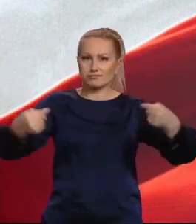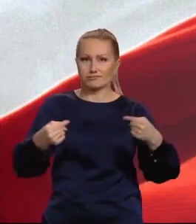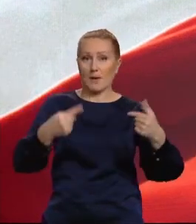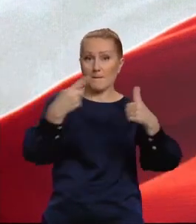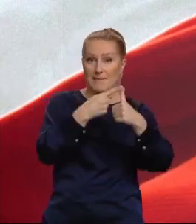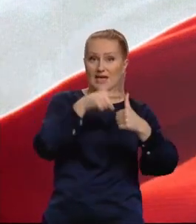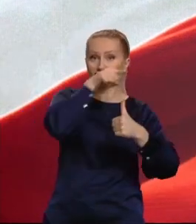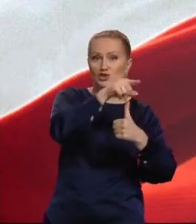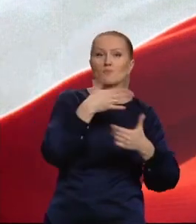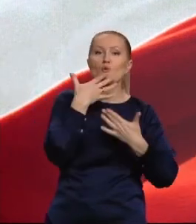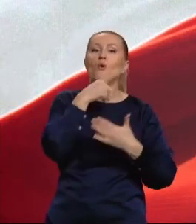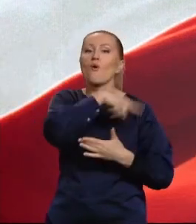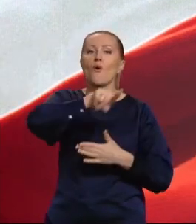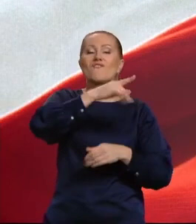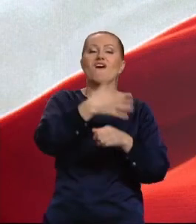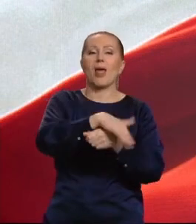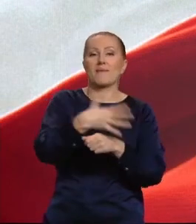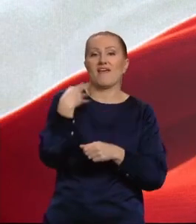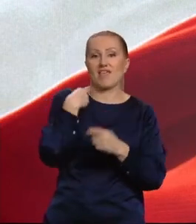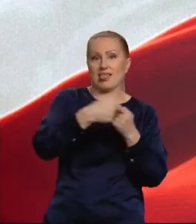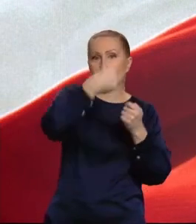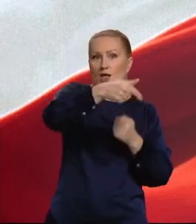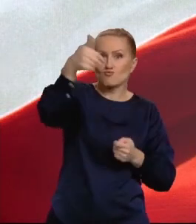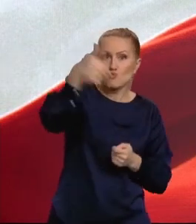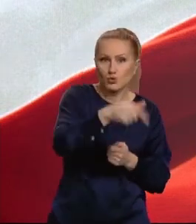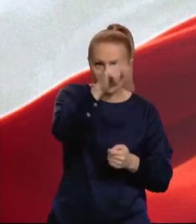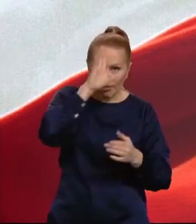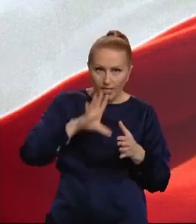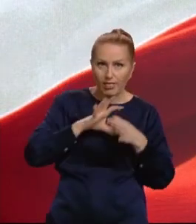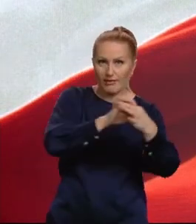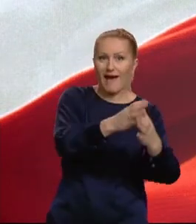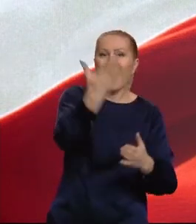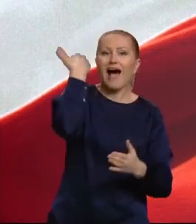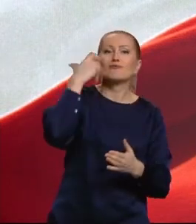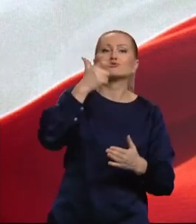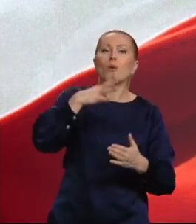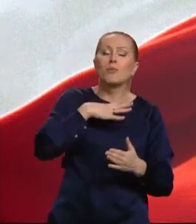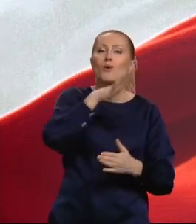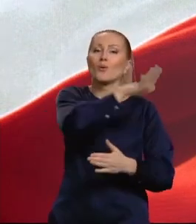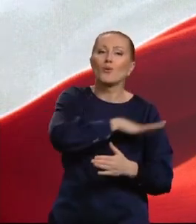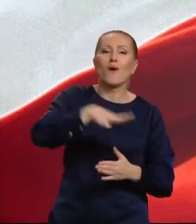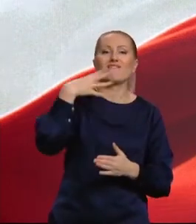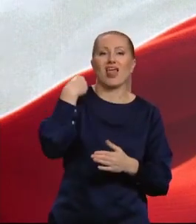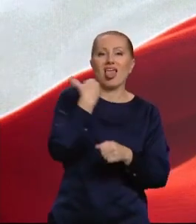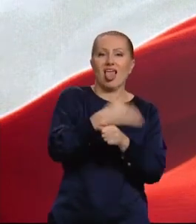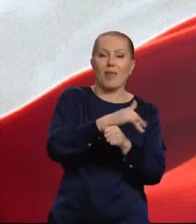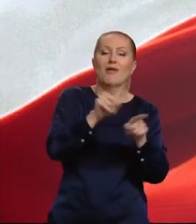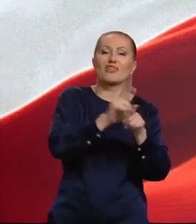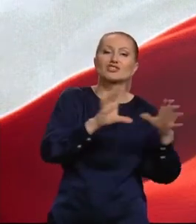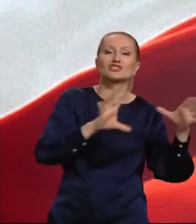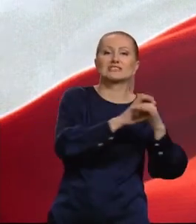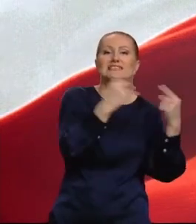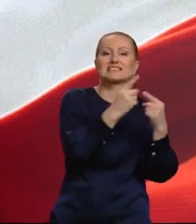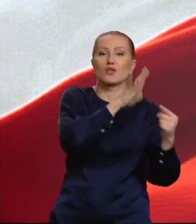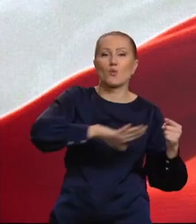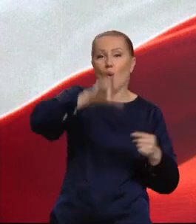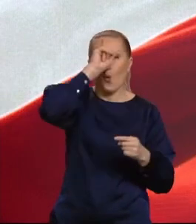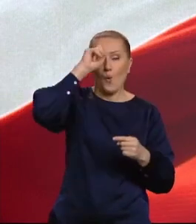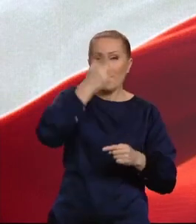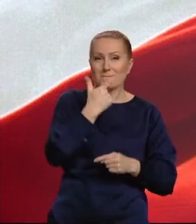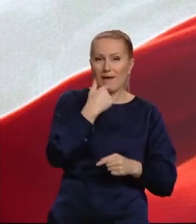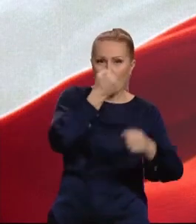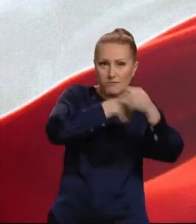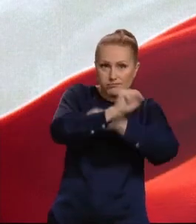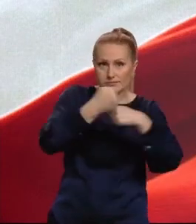Pierwszy zakłada przymusowe podwyższenie wieku emerytalnego, czyli odwołuje się do koncepcji związania w Europie wieku emerytalnego z sytuacją demograficzną, do czego